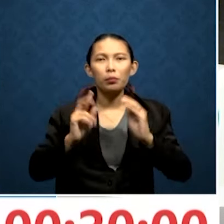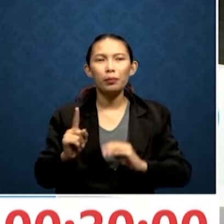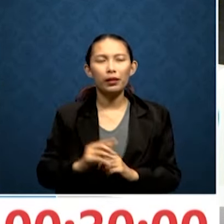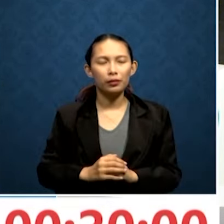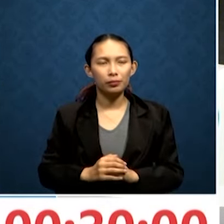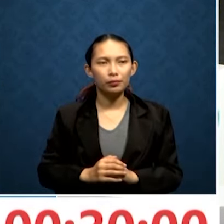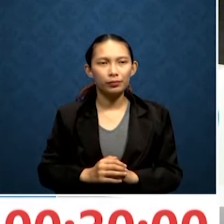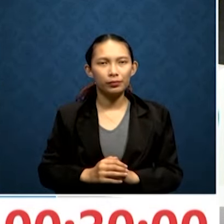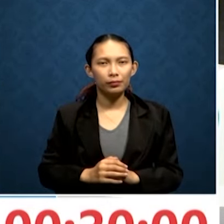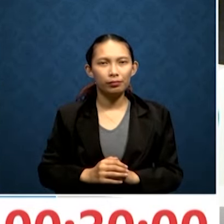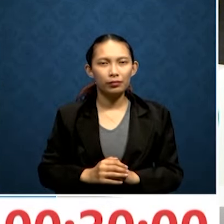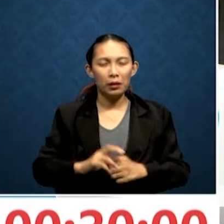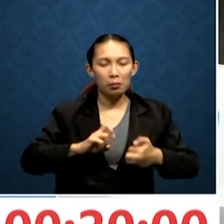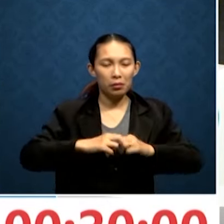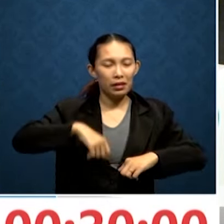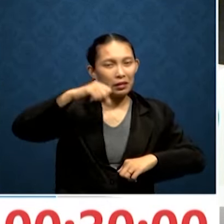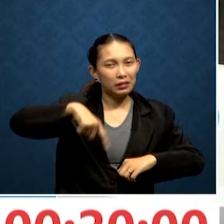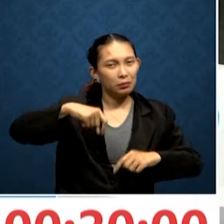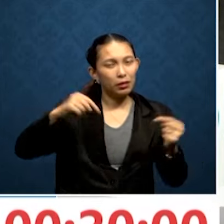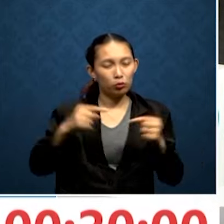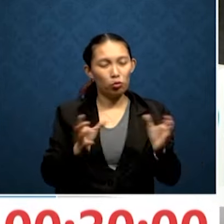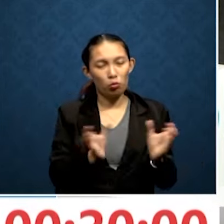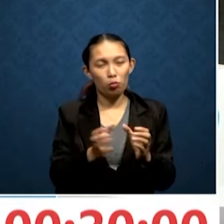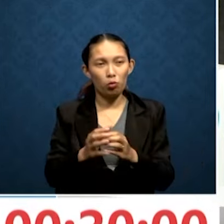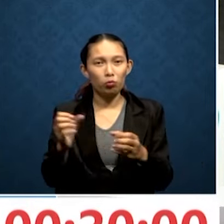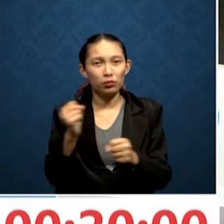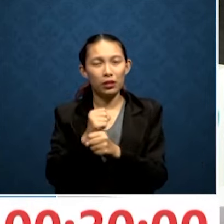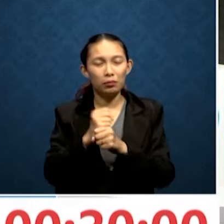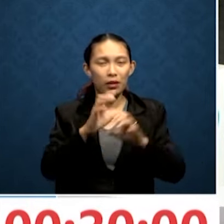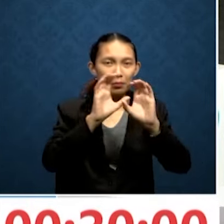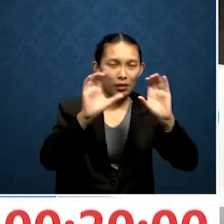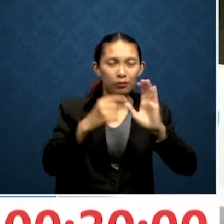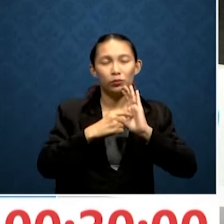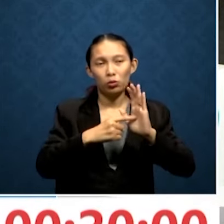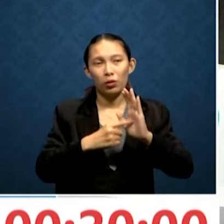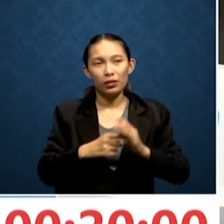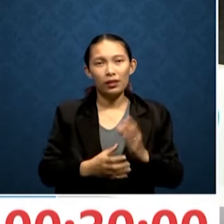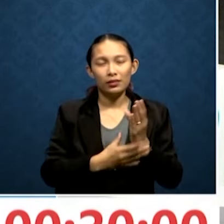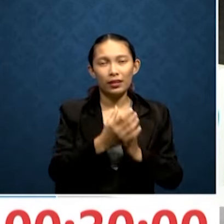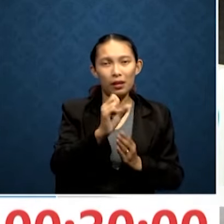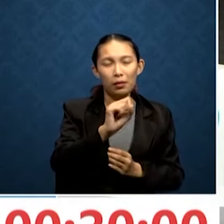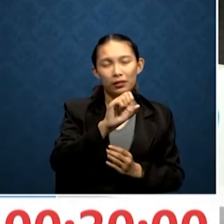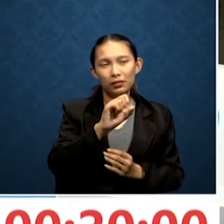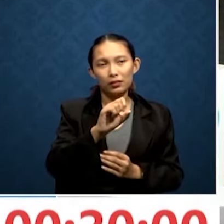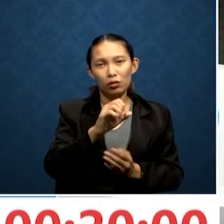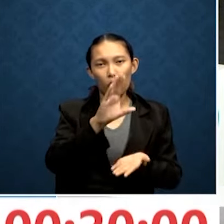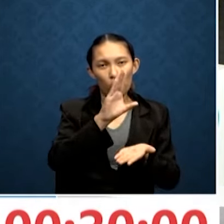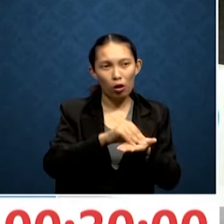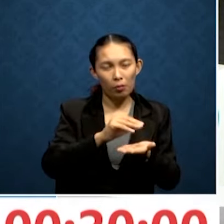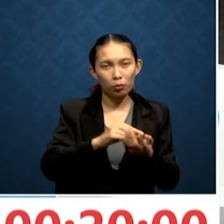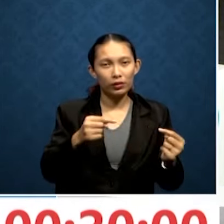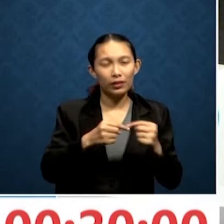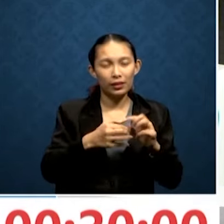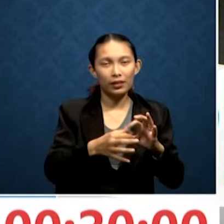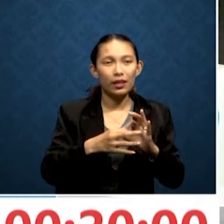าความซับซ้อนของหน่วยงานของรัฐในประเทศไทยเช่นสถาบันสารสนเทศทรัพยาก